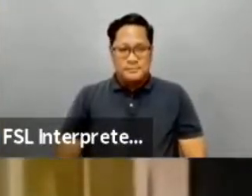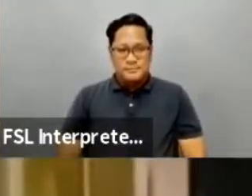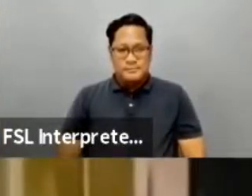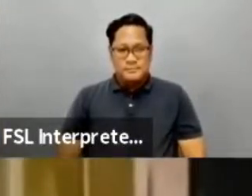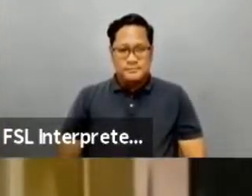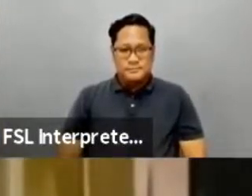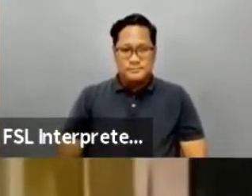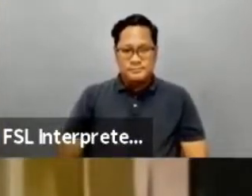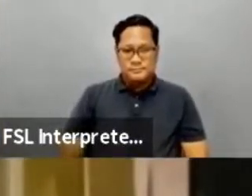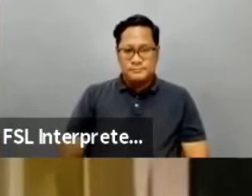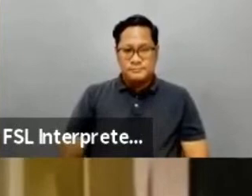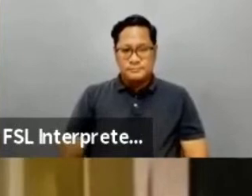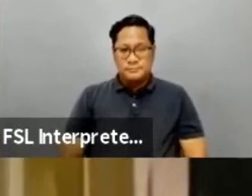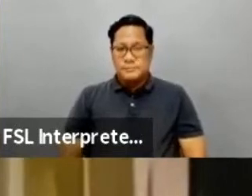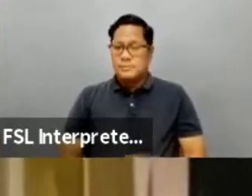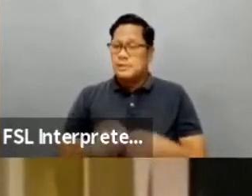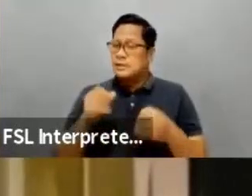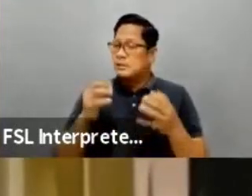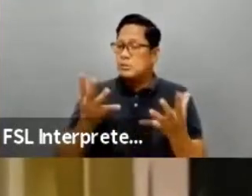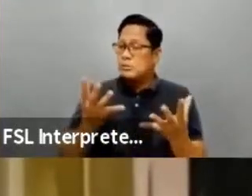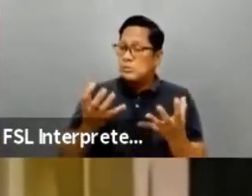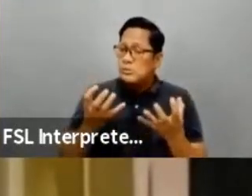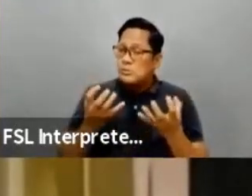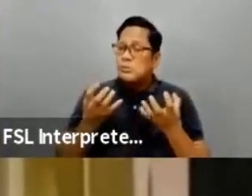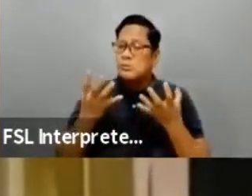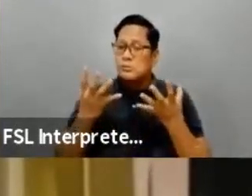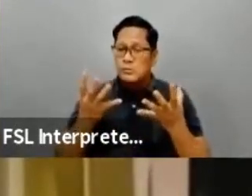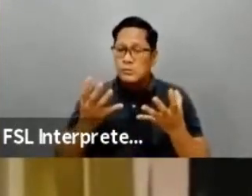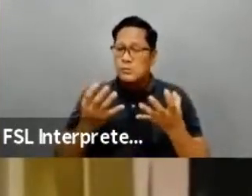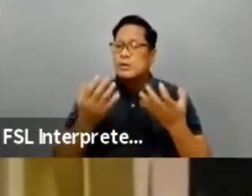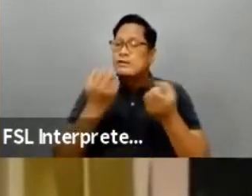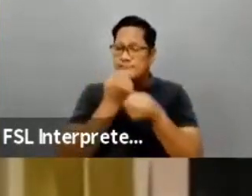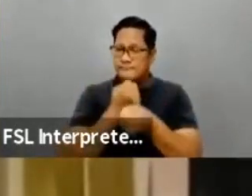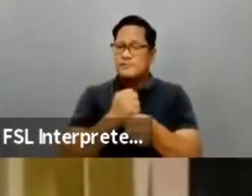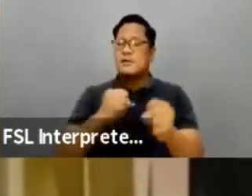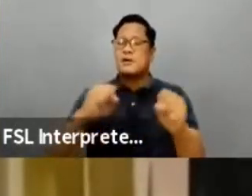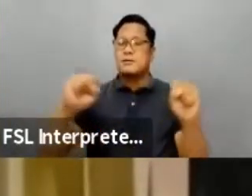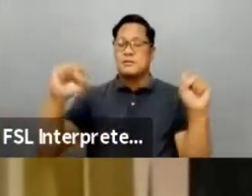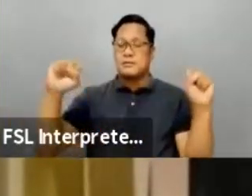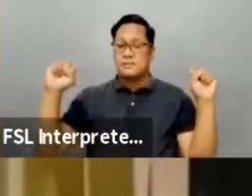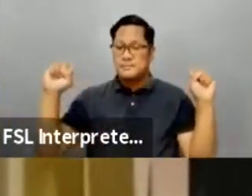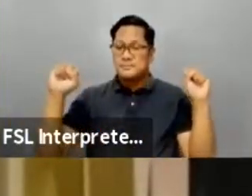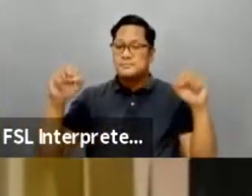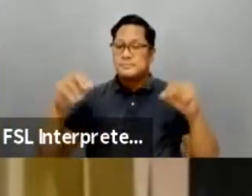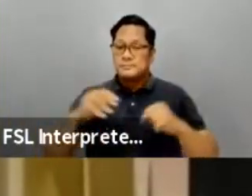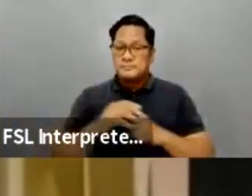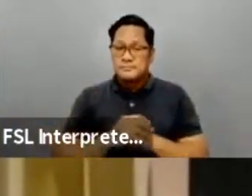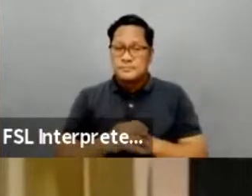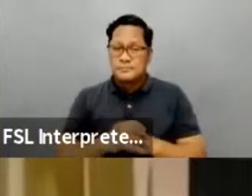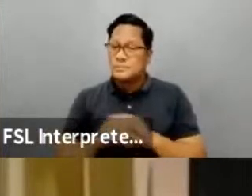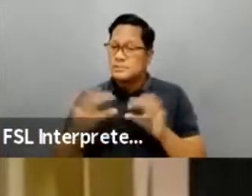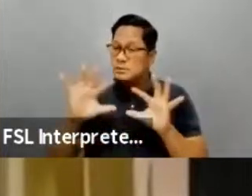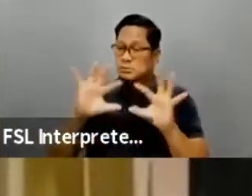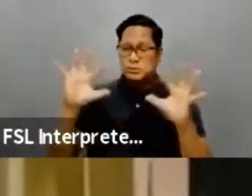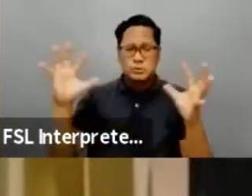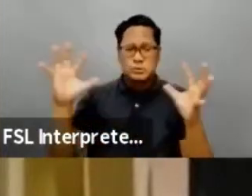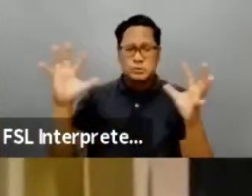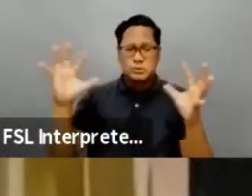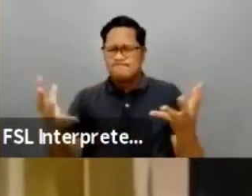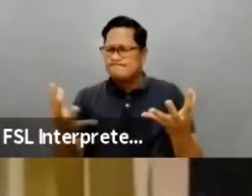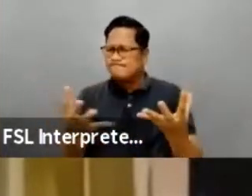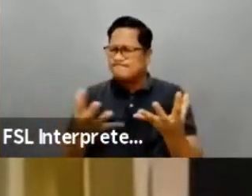Kung ang nais mo'y maging malaya sa mundong puno ng